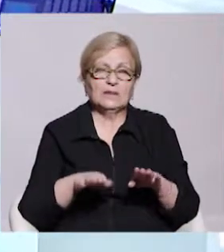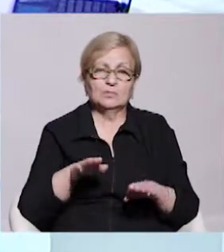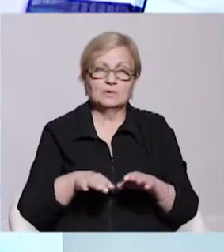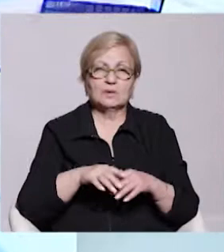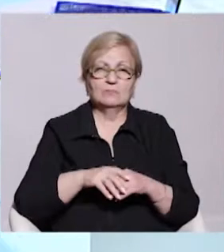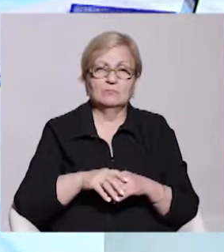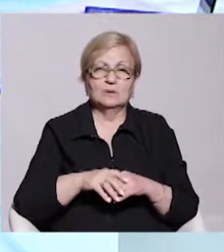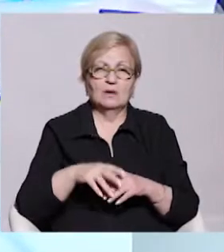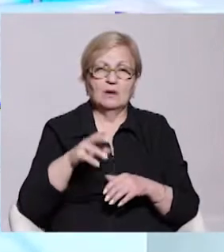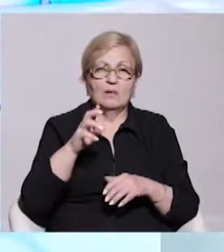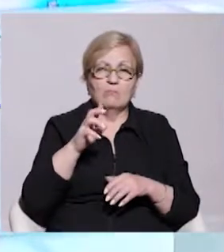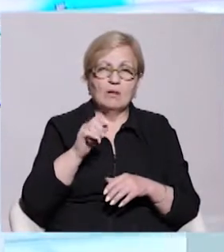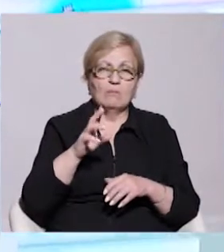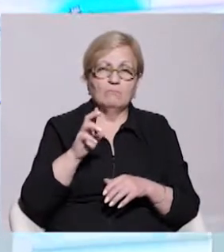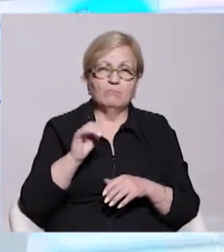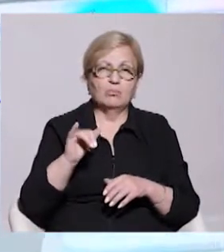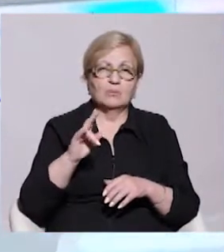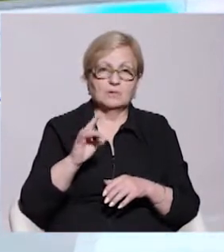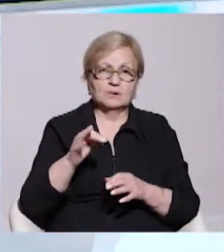კილოგრამი ბამბუკი